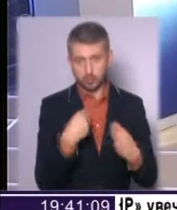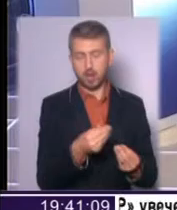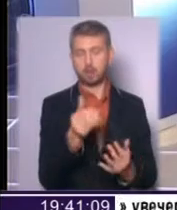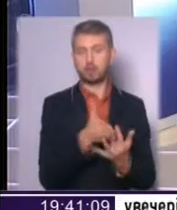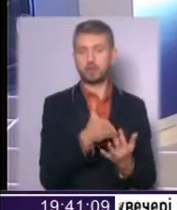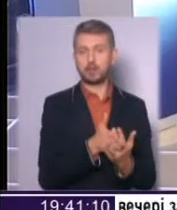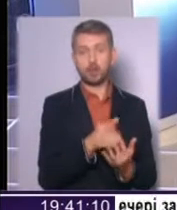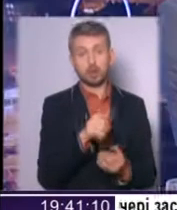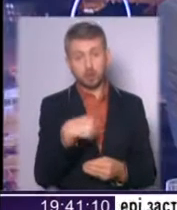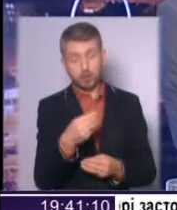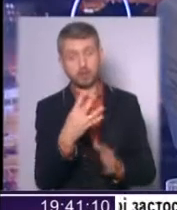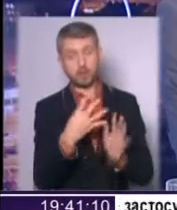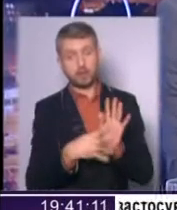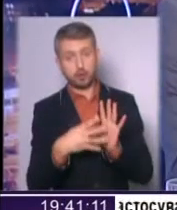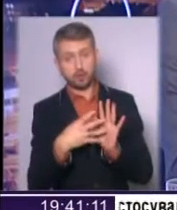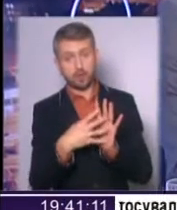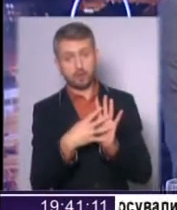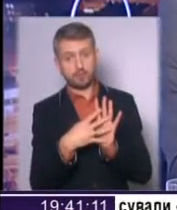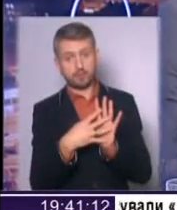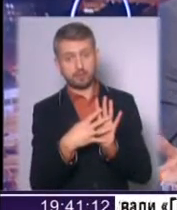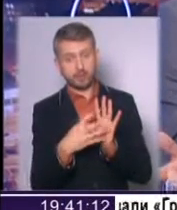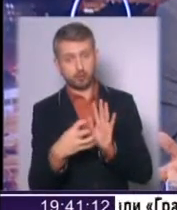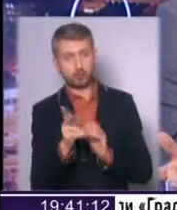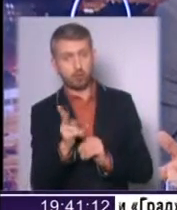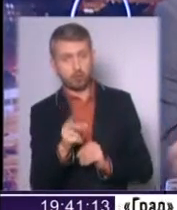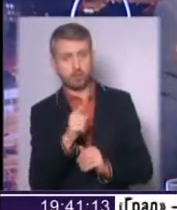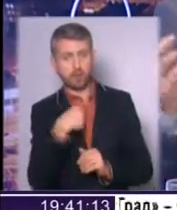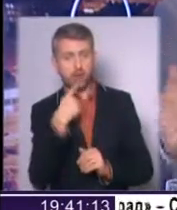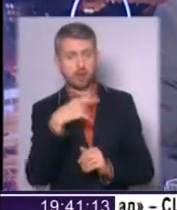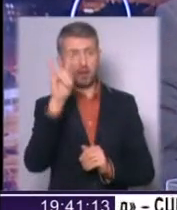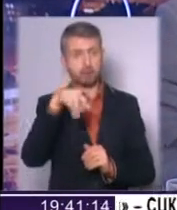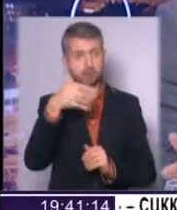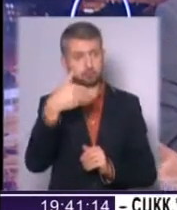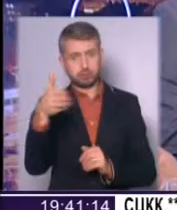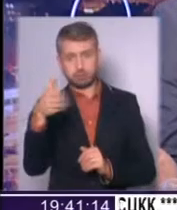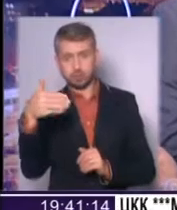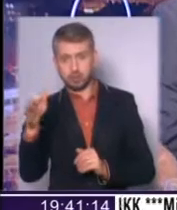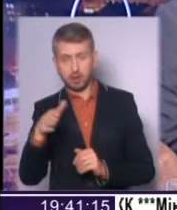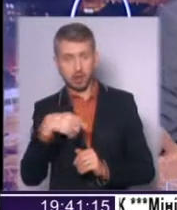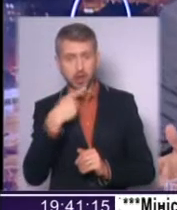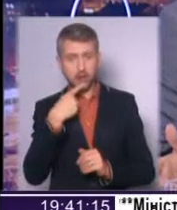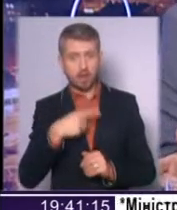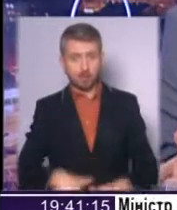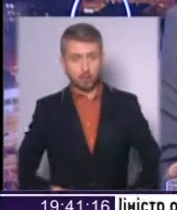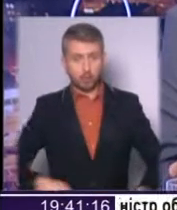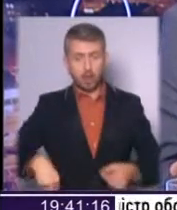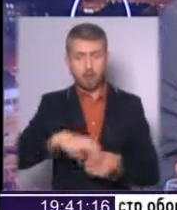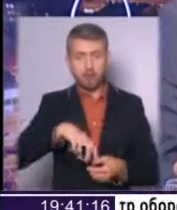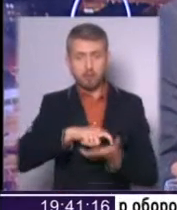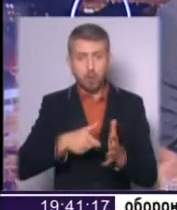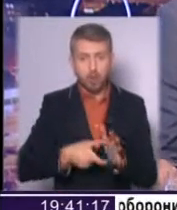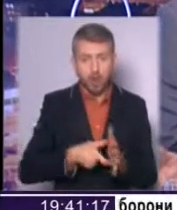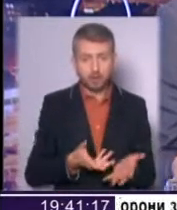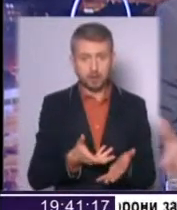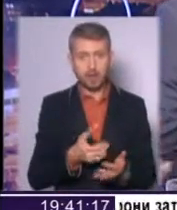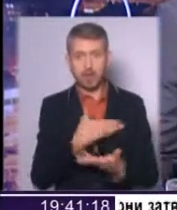далі. Відмовляють там, наприклад, по розміру заробітні плати. Тобто то каже, ну перепрошую, що він трошки більше заробляє.